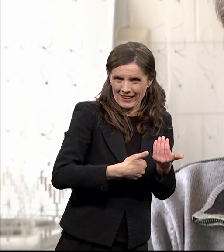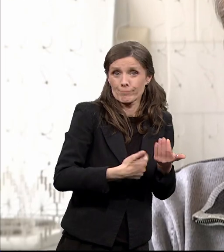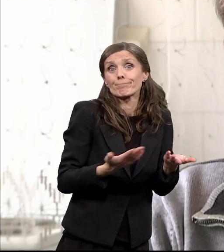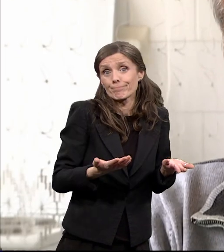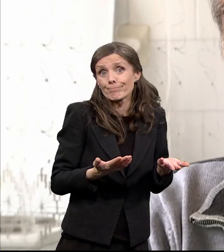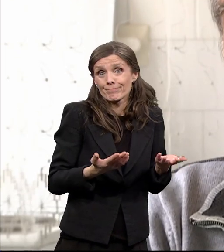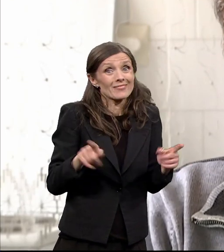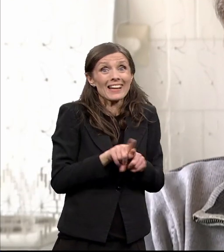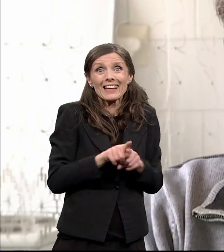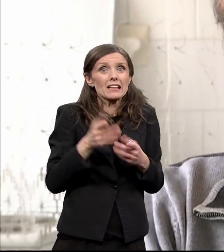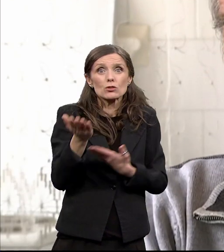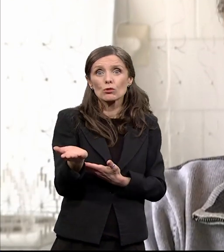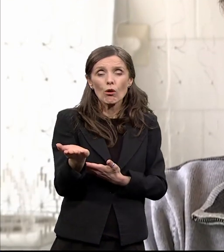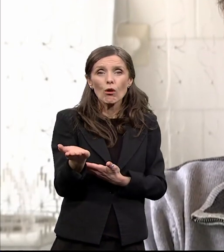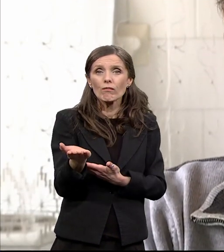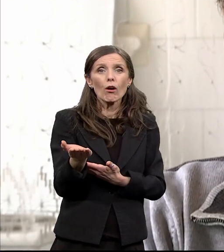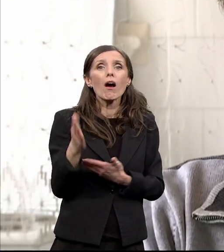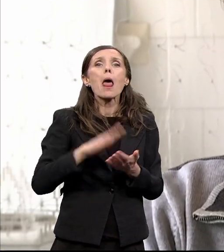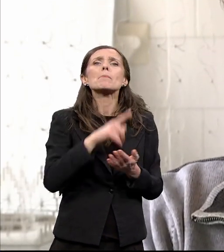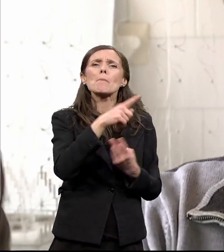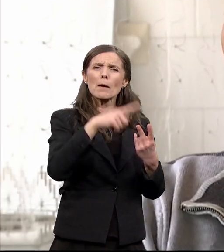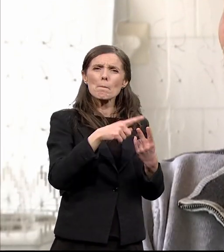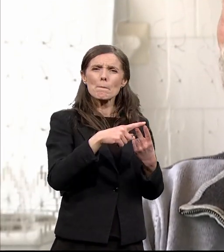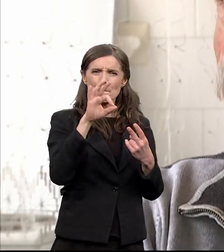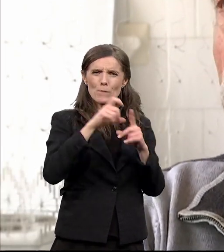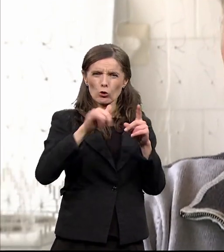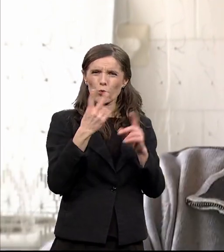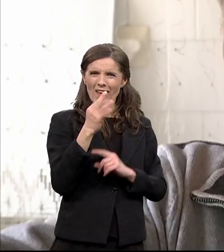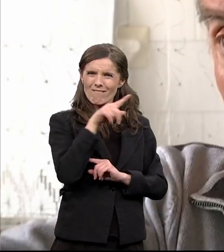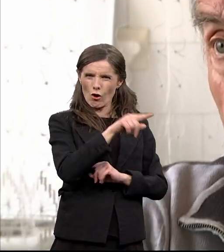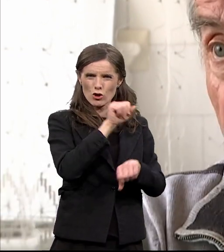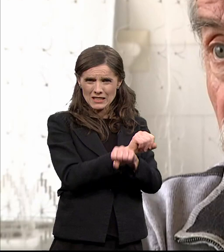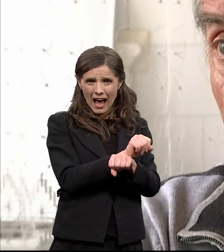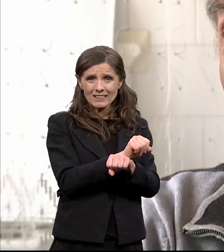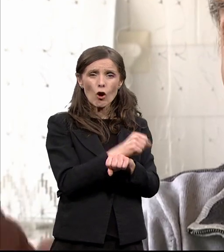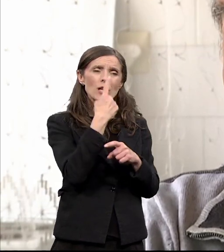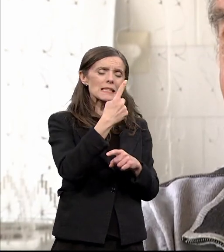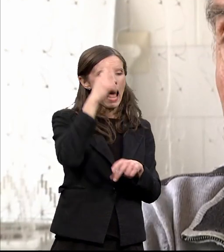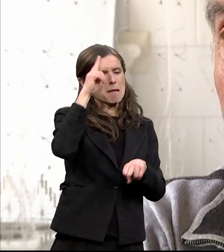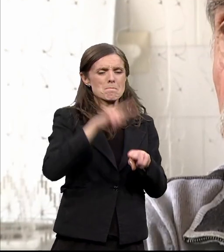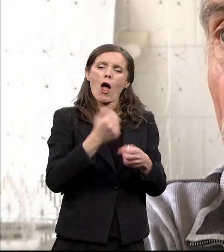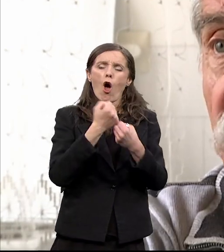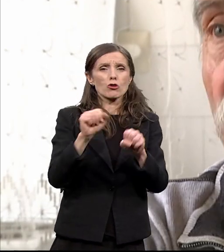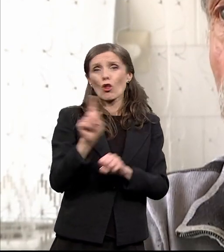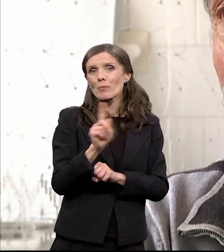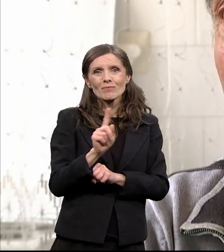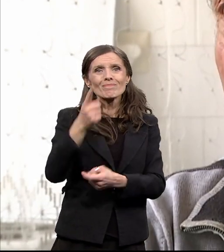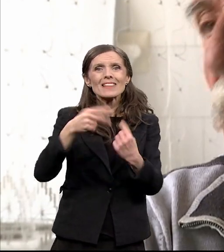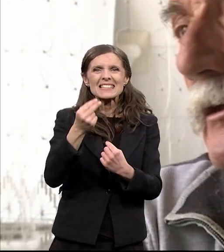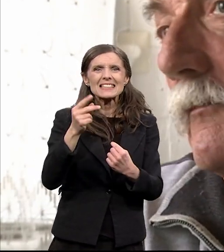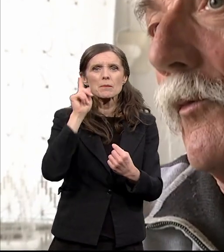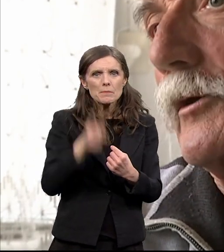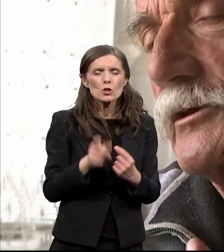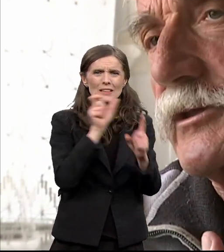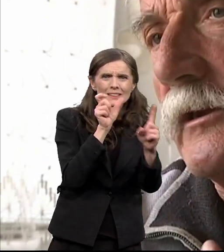trči da ga uzme. Tako i ovo. Niko u Podujevu neće doći od njih da odslobode Srbe, nego neki Srbi treba da se potrude